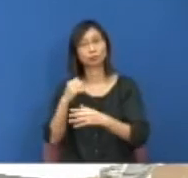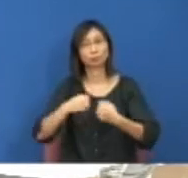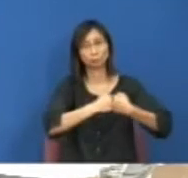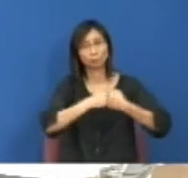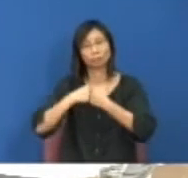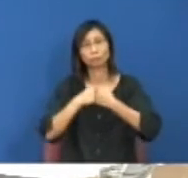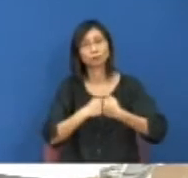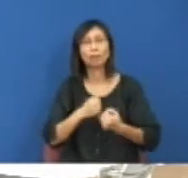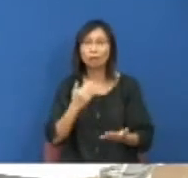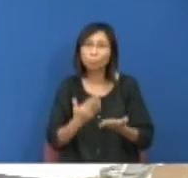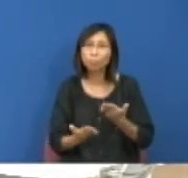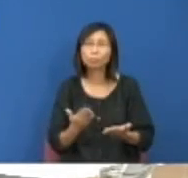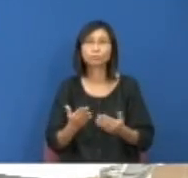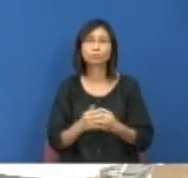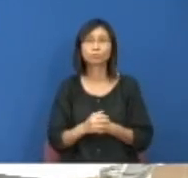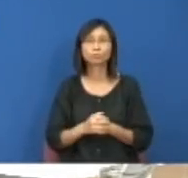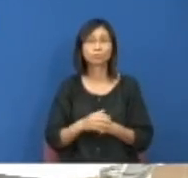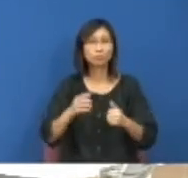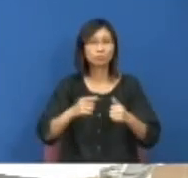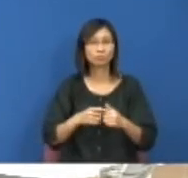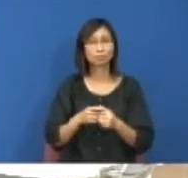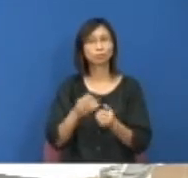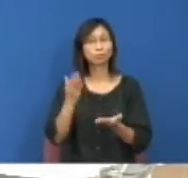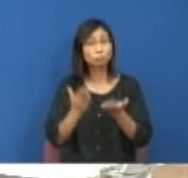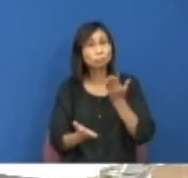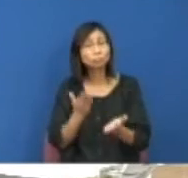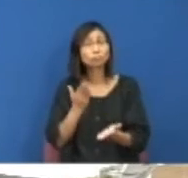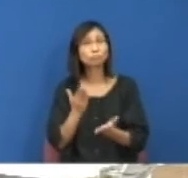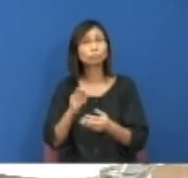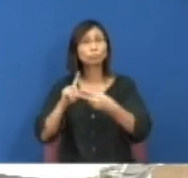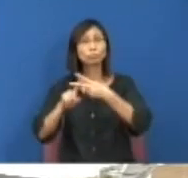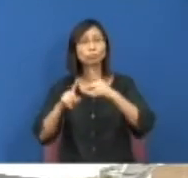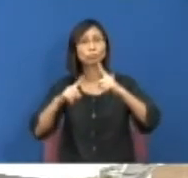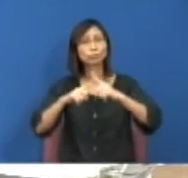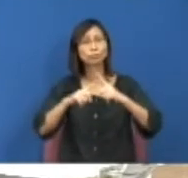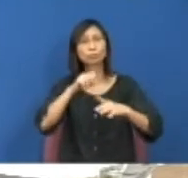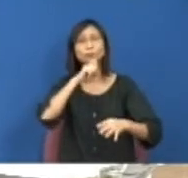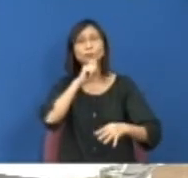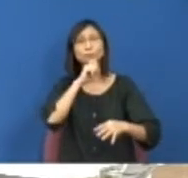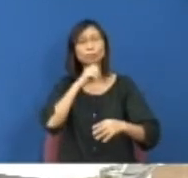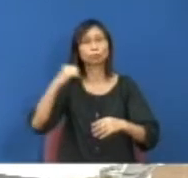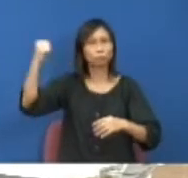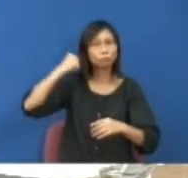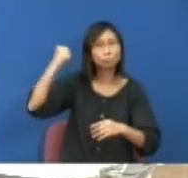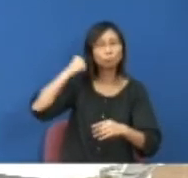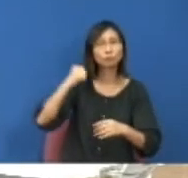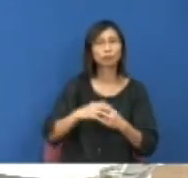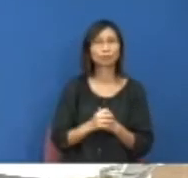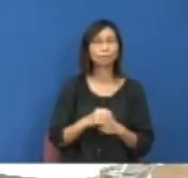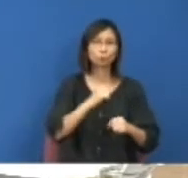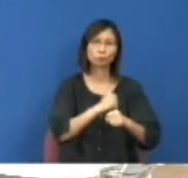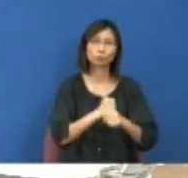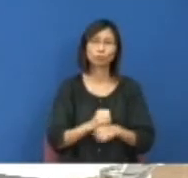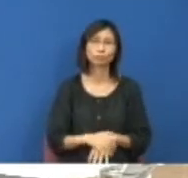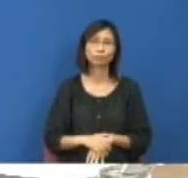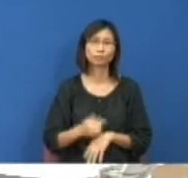有份同佢並肩去推翻個帝制。咁呢一個所謂不斷革命論嘅基礎就係咁，我下次就會去講。總而言